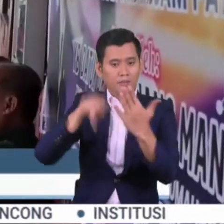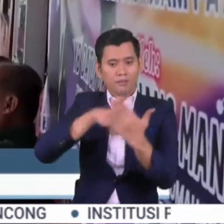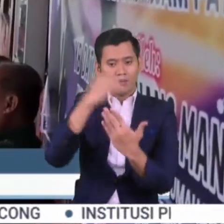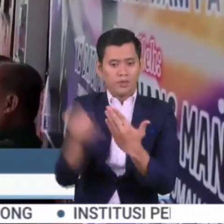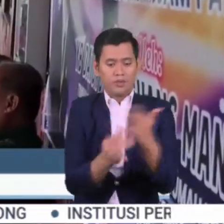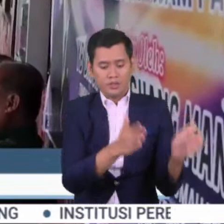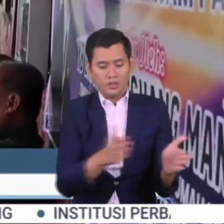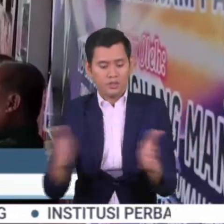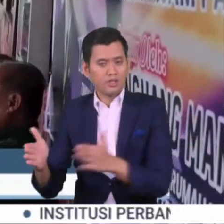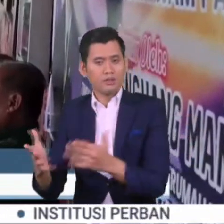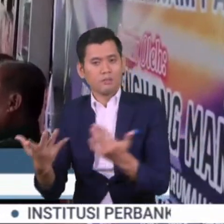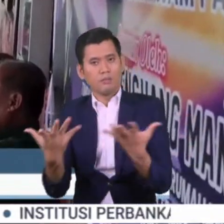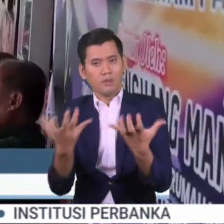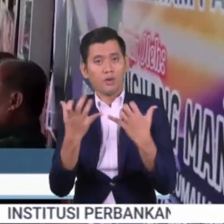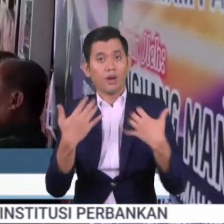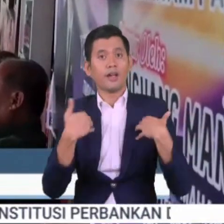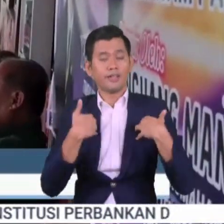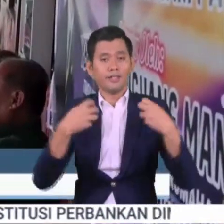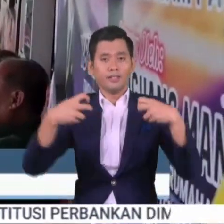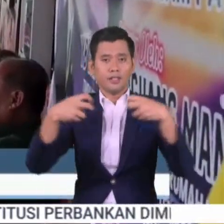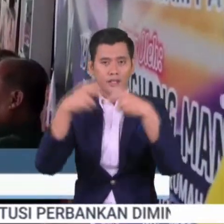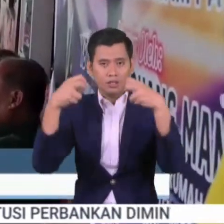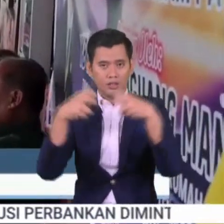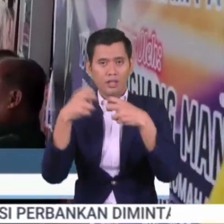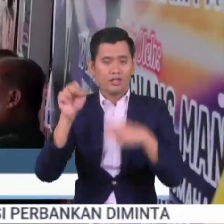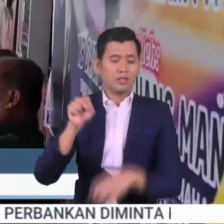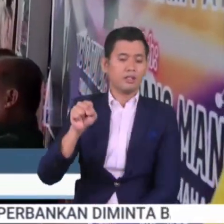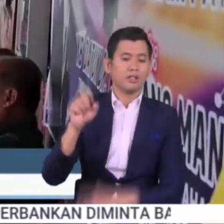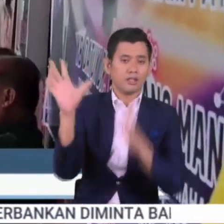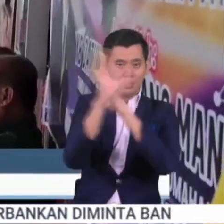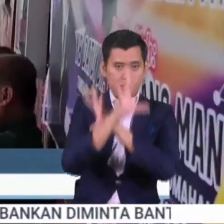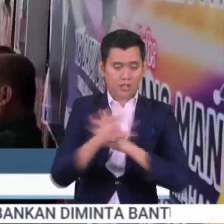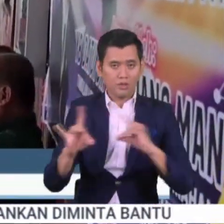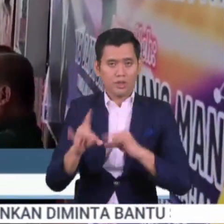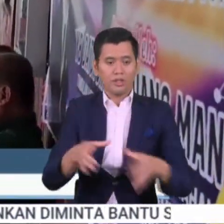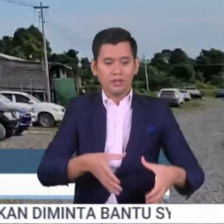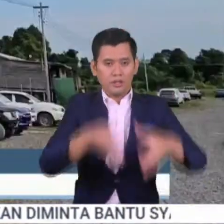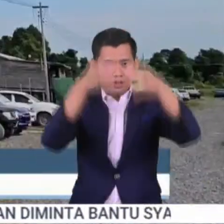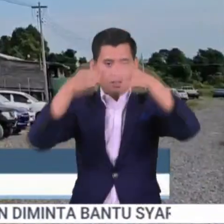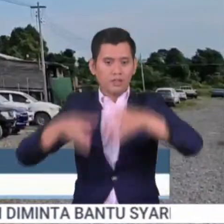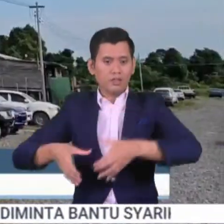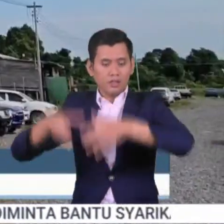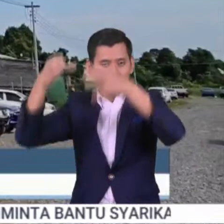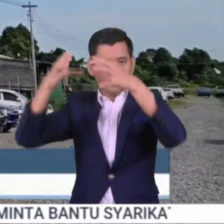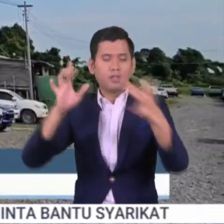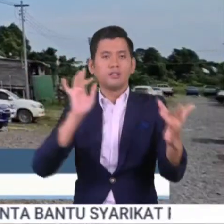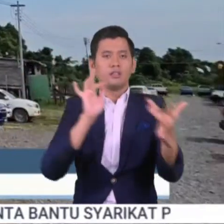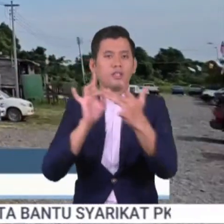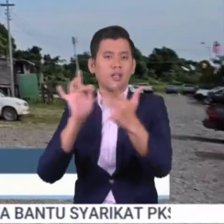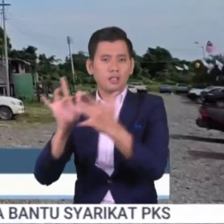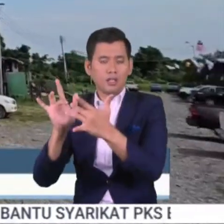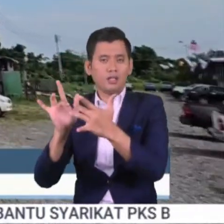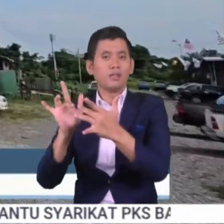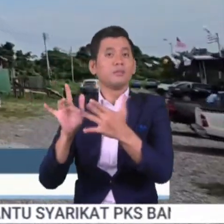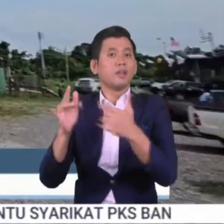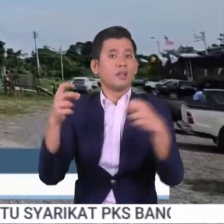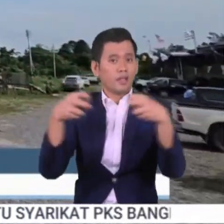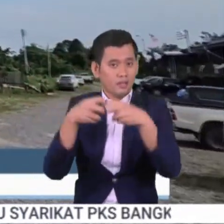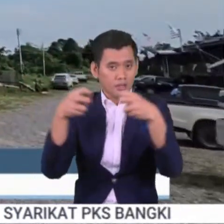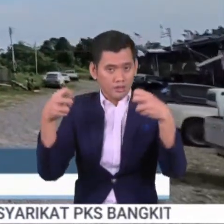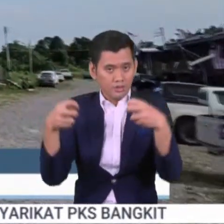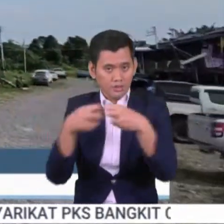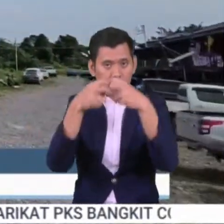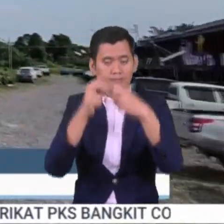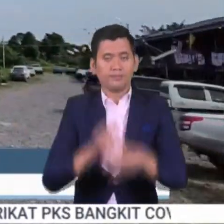untuk memanjangkan grid elektrik Sarawak sedia ada melalui pembinaan tiang agihan elektrik dan talian bekalan ke kawasan yang tidak mempunyai